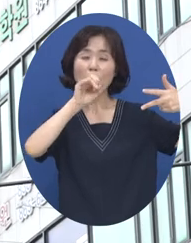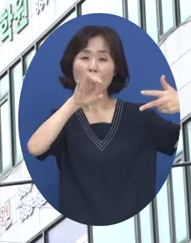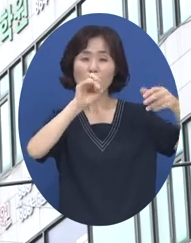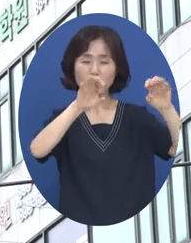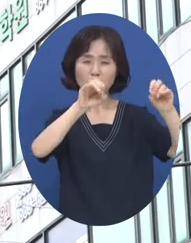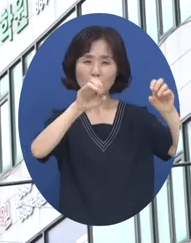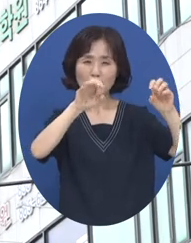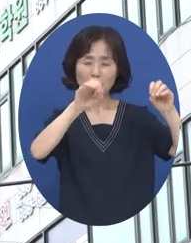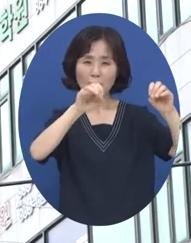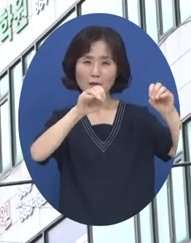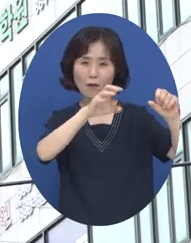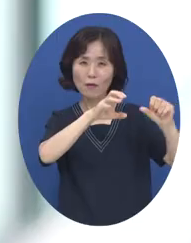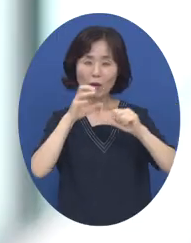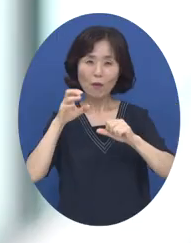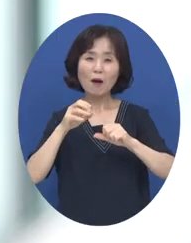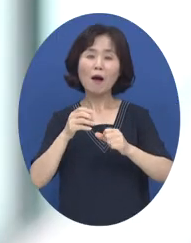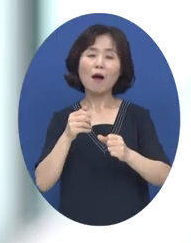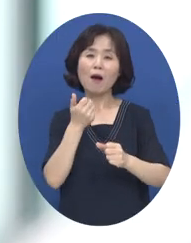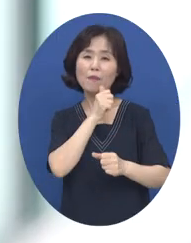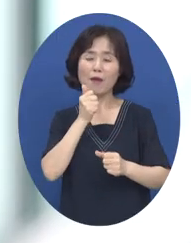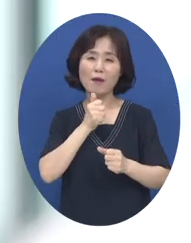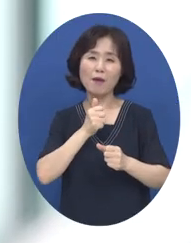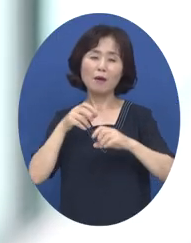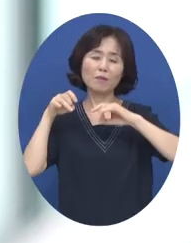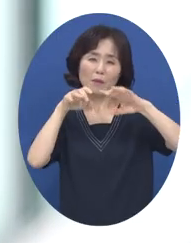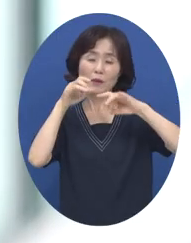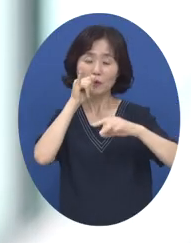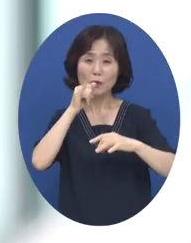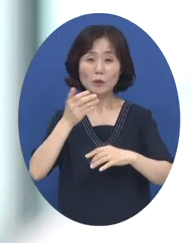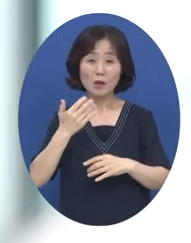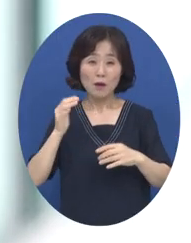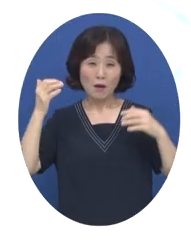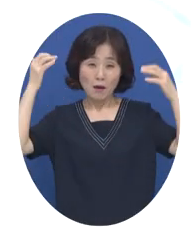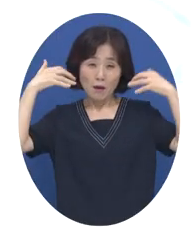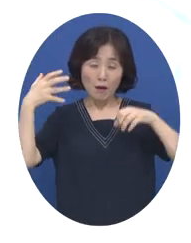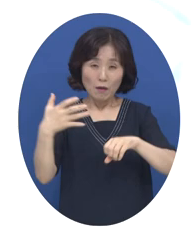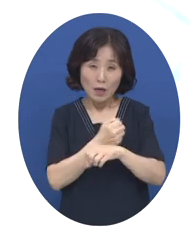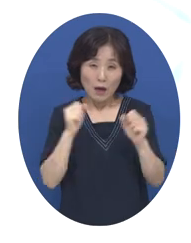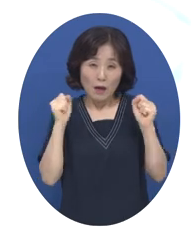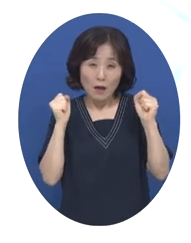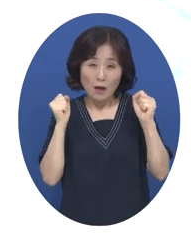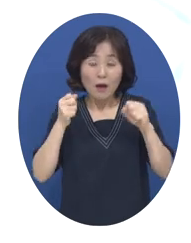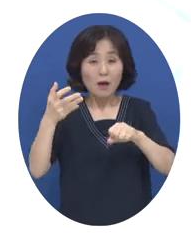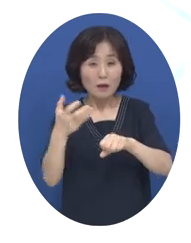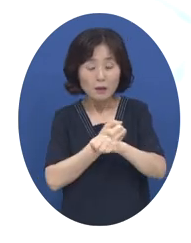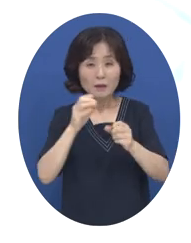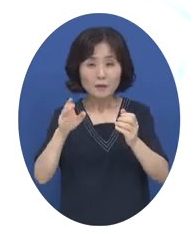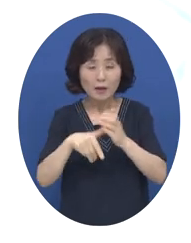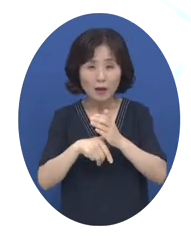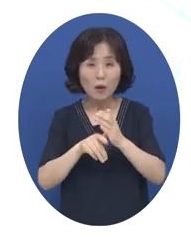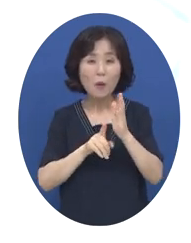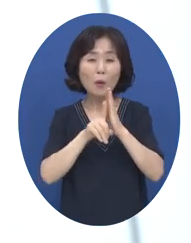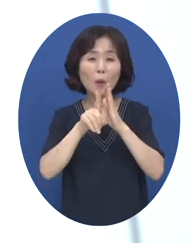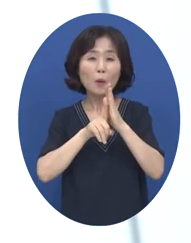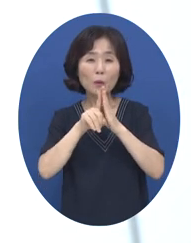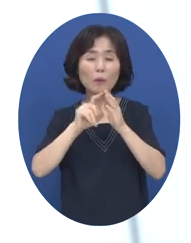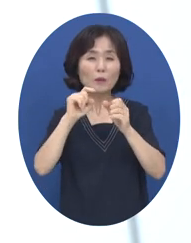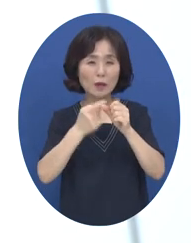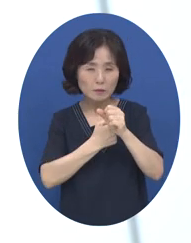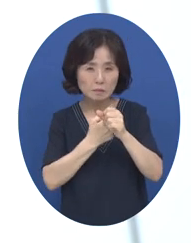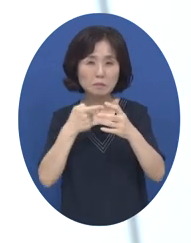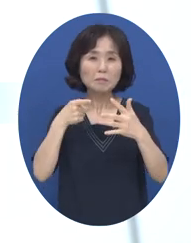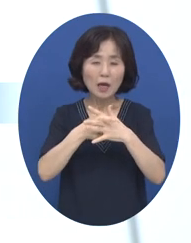하고 있습니다. 요즘 같은 폭염이나 겨울철 한파에는 센서가 온도를 측정하고 자동으로 안내 방송을